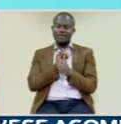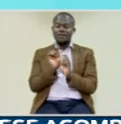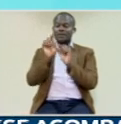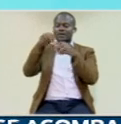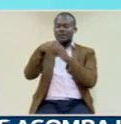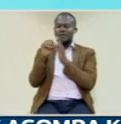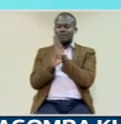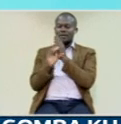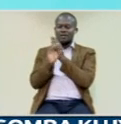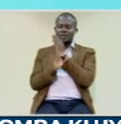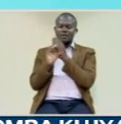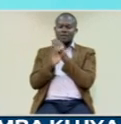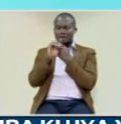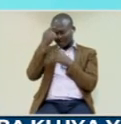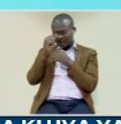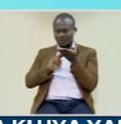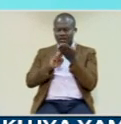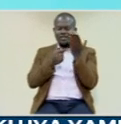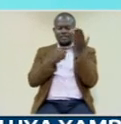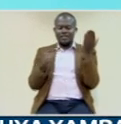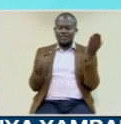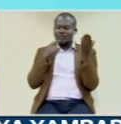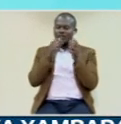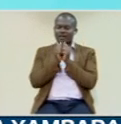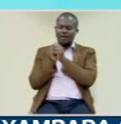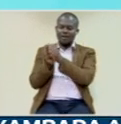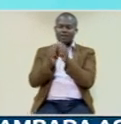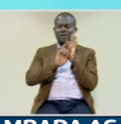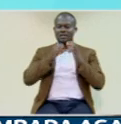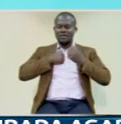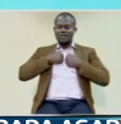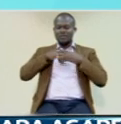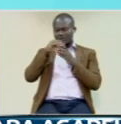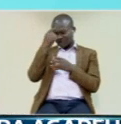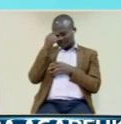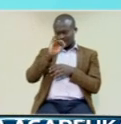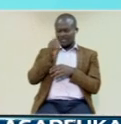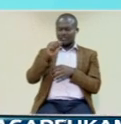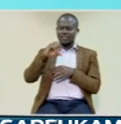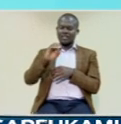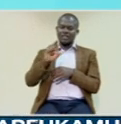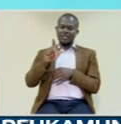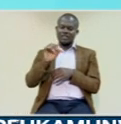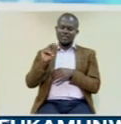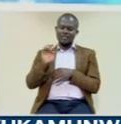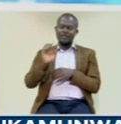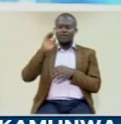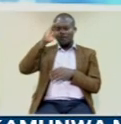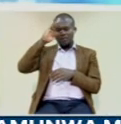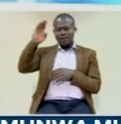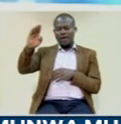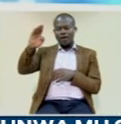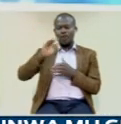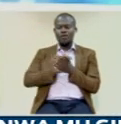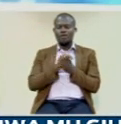Twerekeze mu gihugu cy'Ubuhinde twifashe ikoranabuhanga turi kumwe na ambasaderi w'u Rwanda mu Buhinde Jacqueline Mukangira. Ambasada, muratwumva neza,